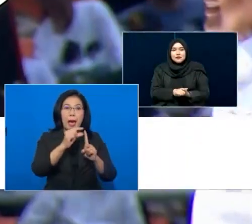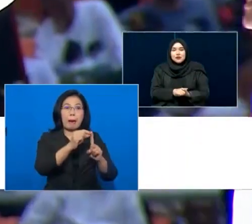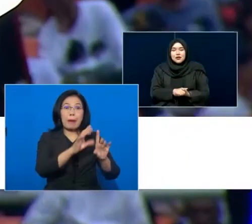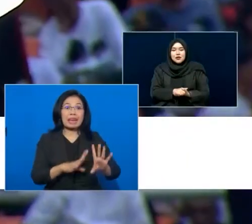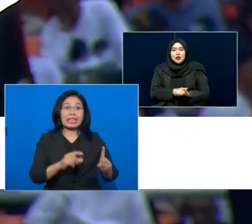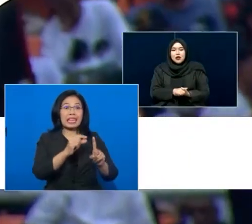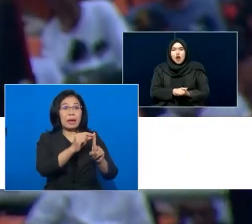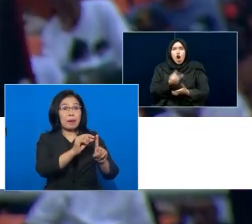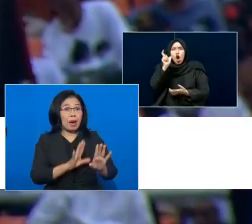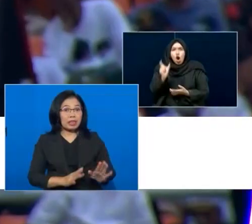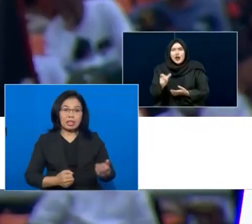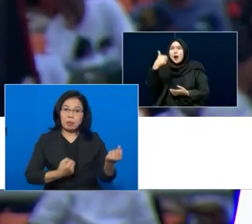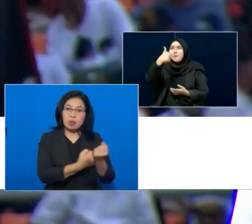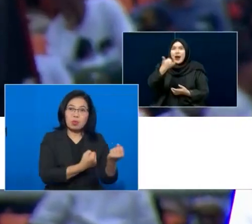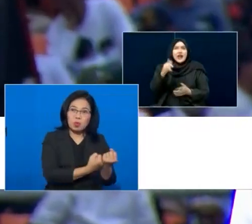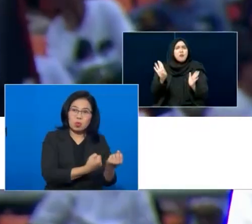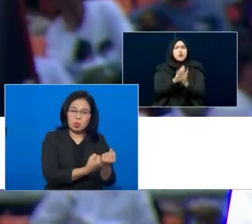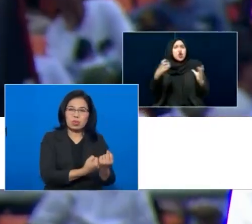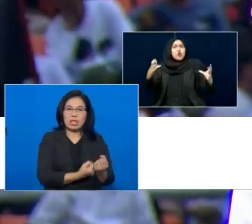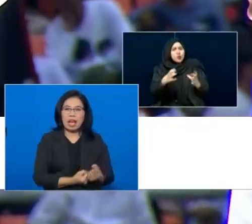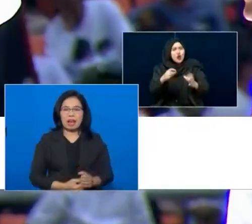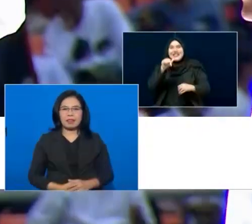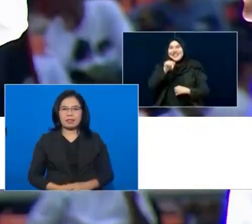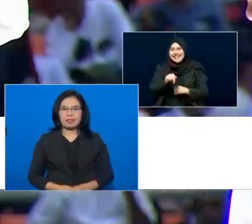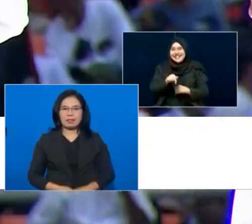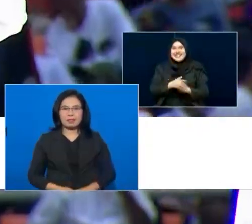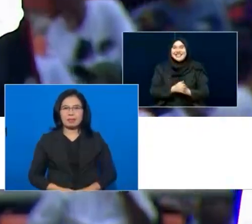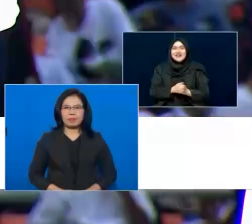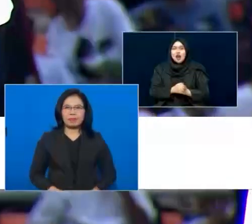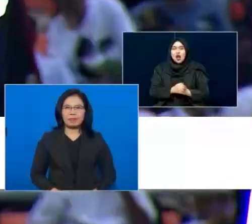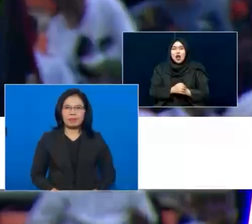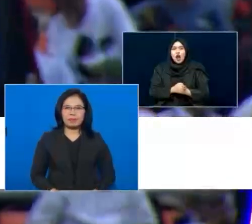bukanlah partai yang tersandra oleh kekuasaan.